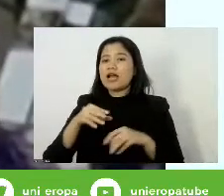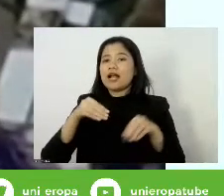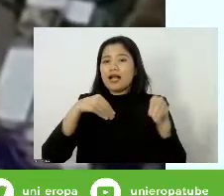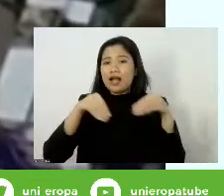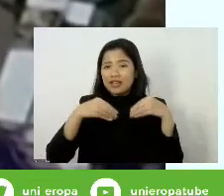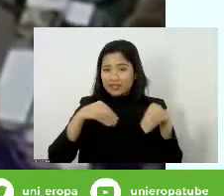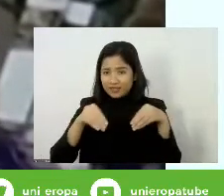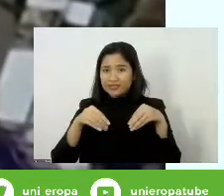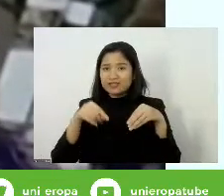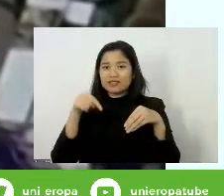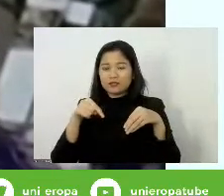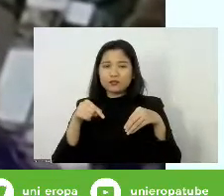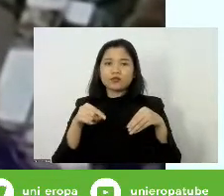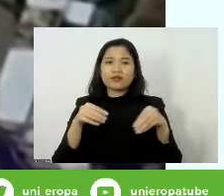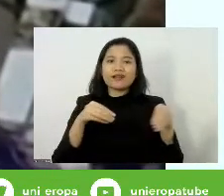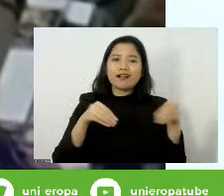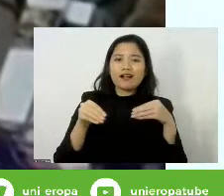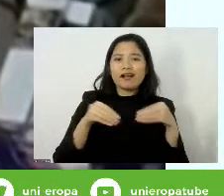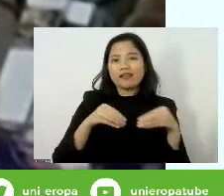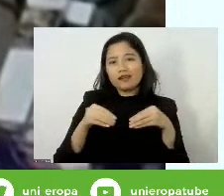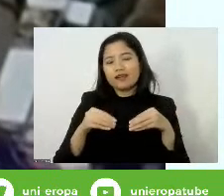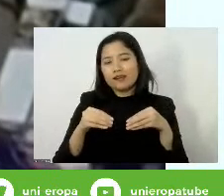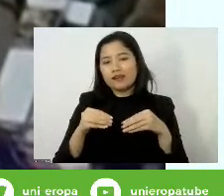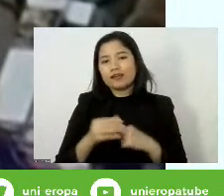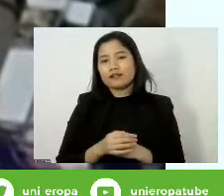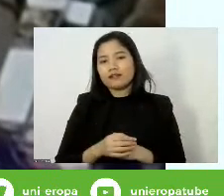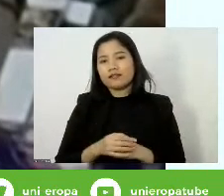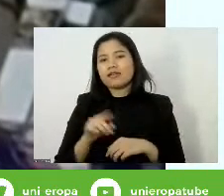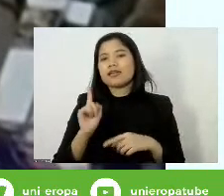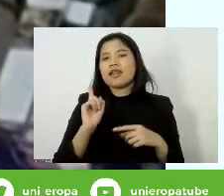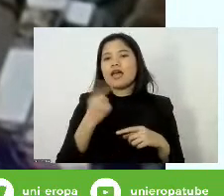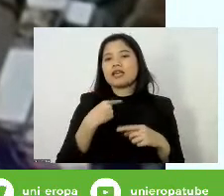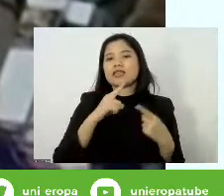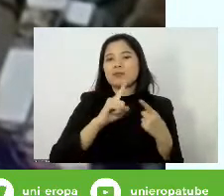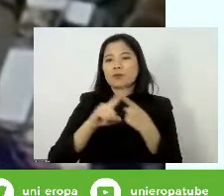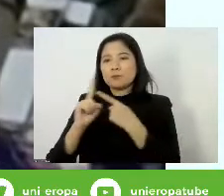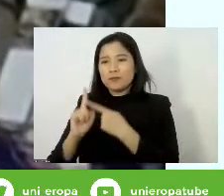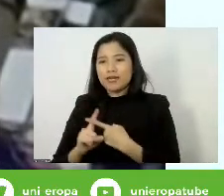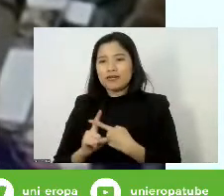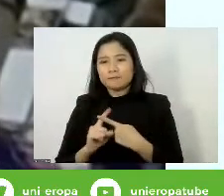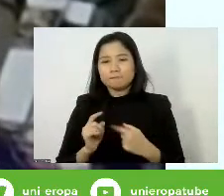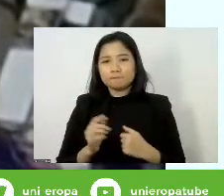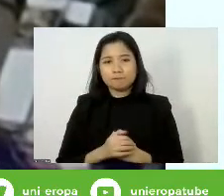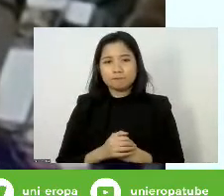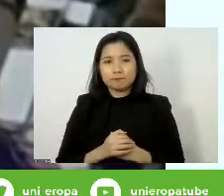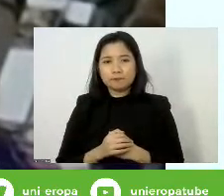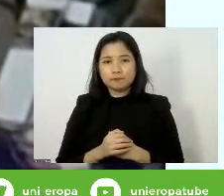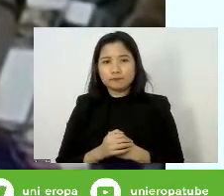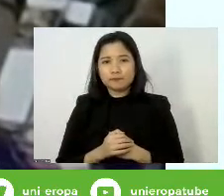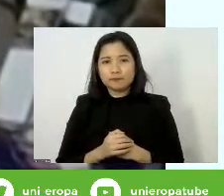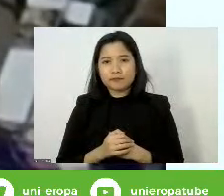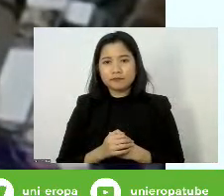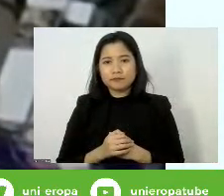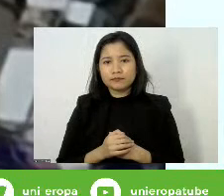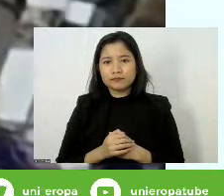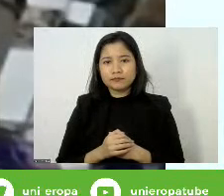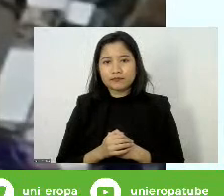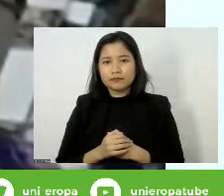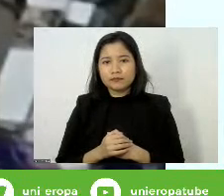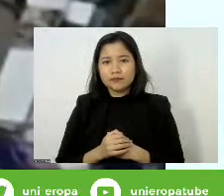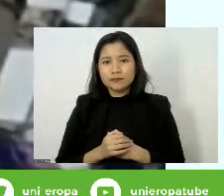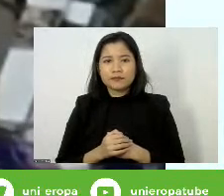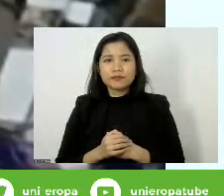am dari teman kita ini berupa